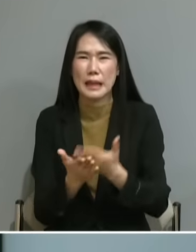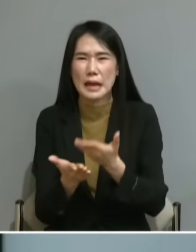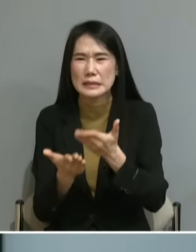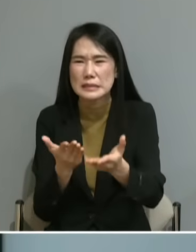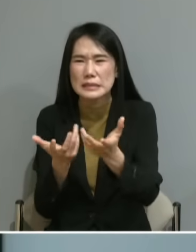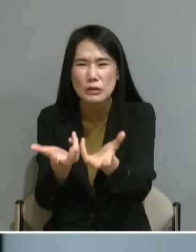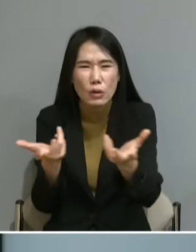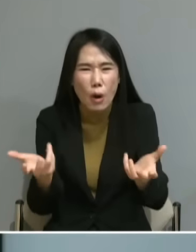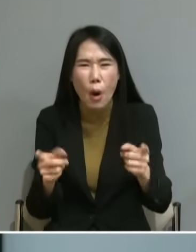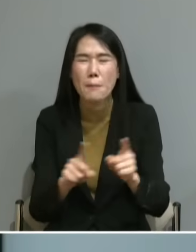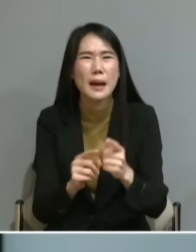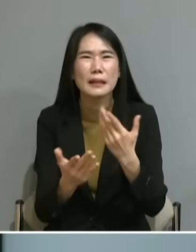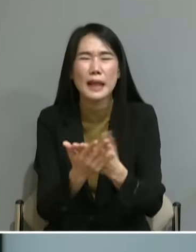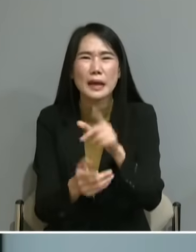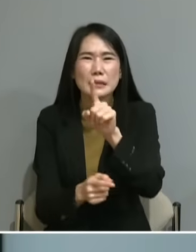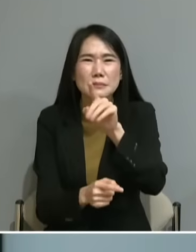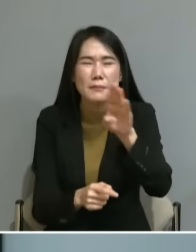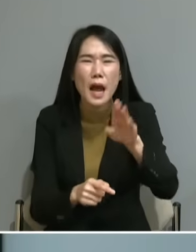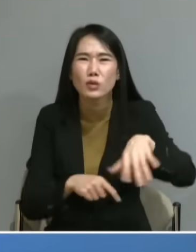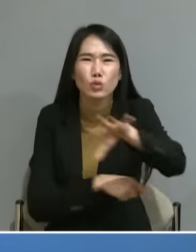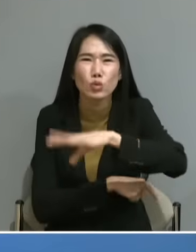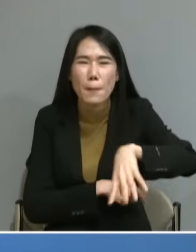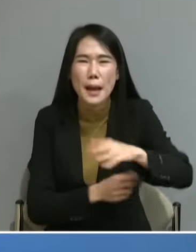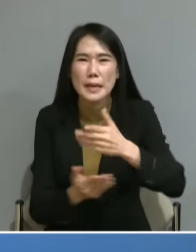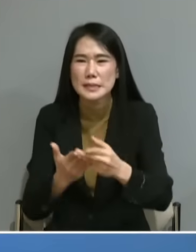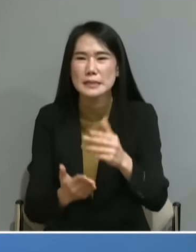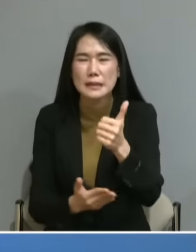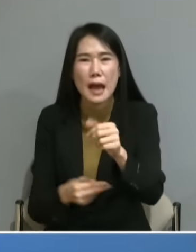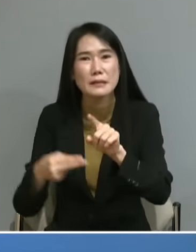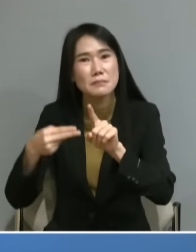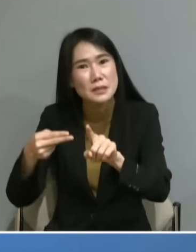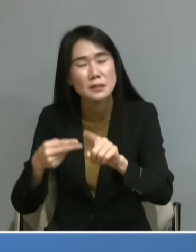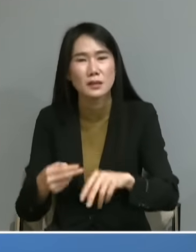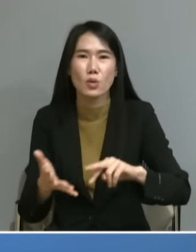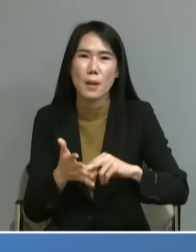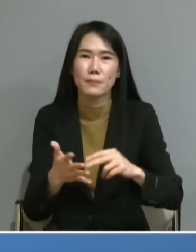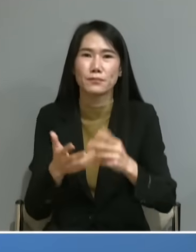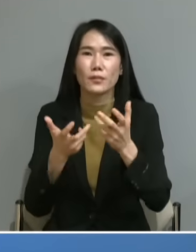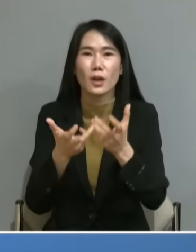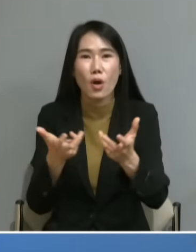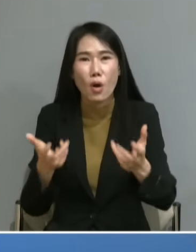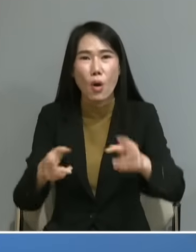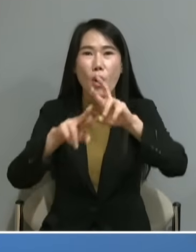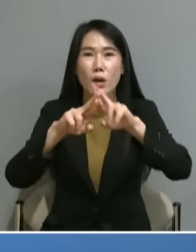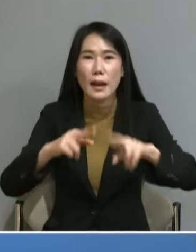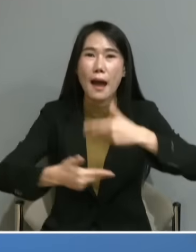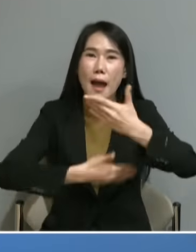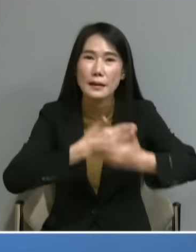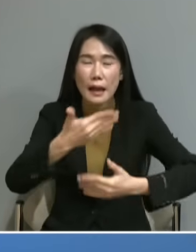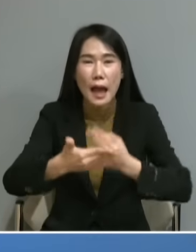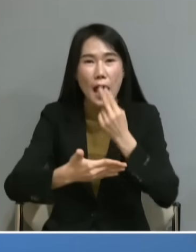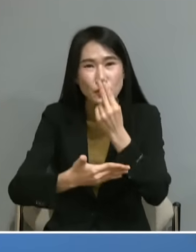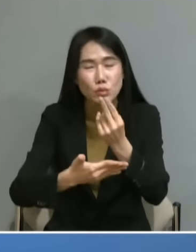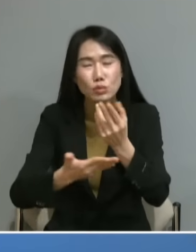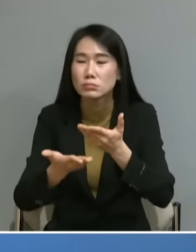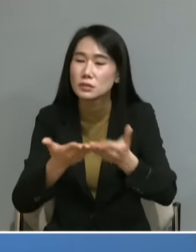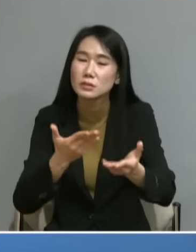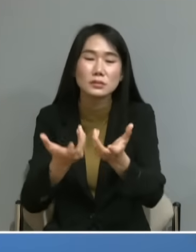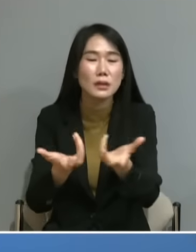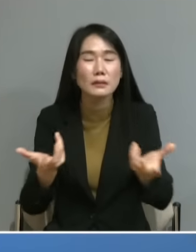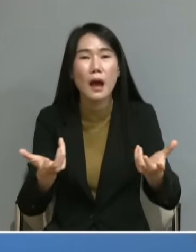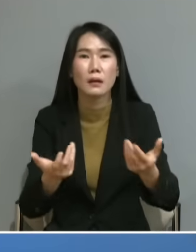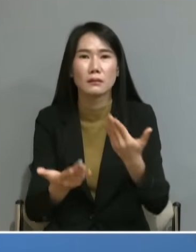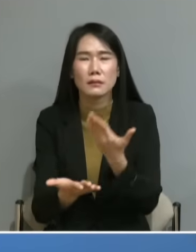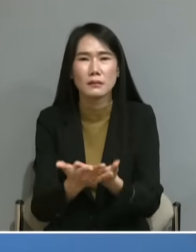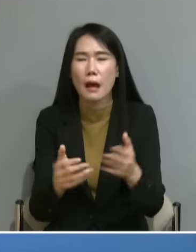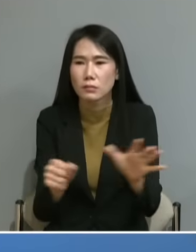ช้สอยได้เท่ากับเงินบาทปกตินะครับมันจะสามารถไปซื้อของที่ร้านสินค้าอุปโภคบริโภคใดๆก็ได้ใน